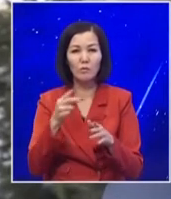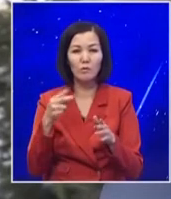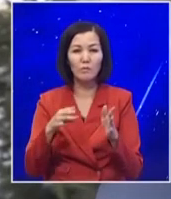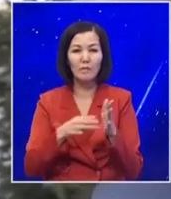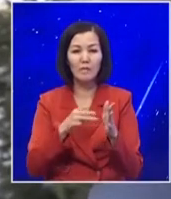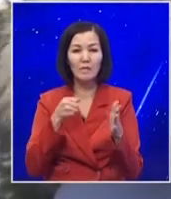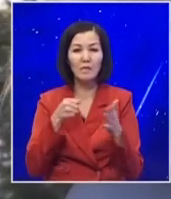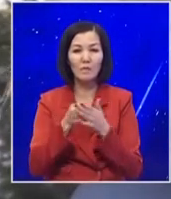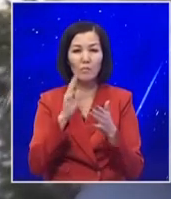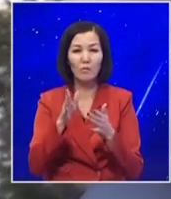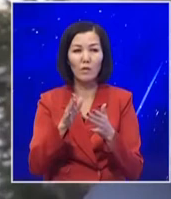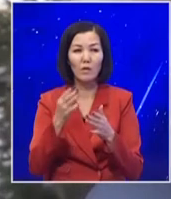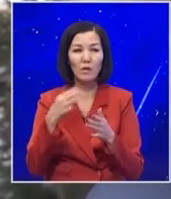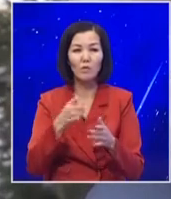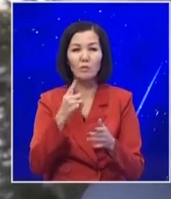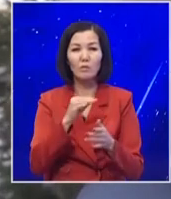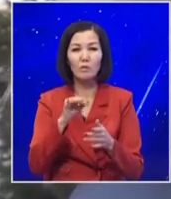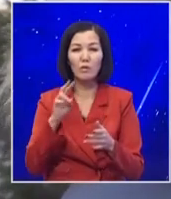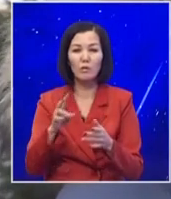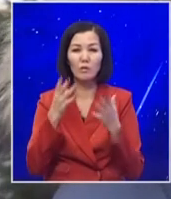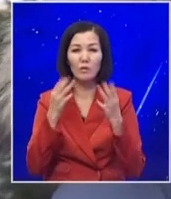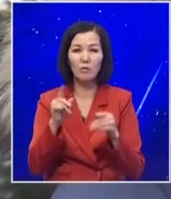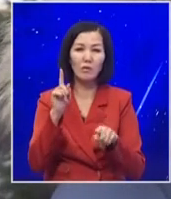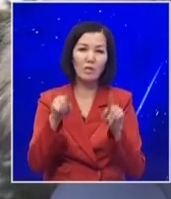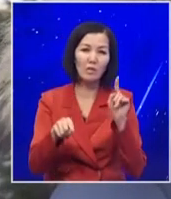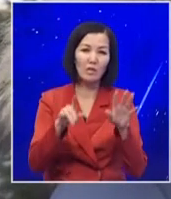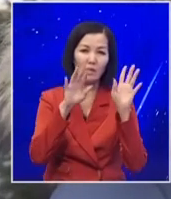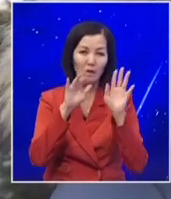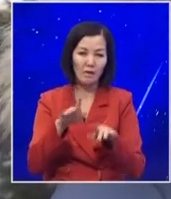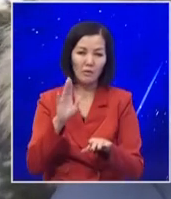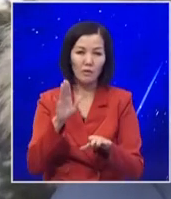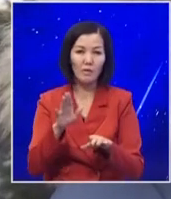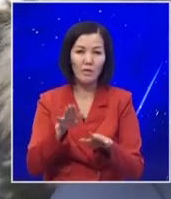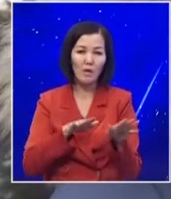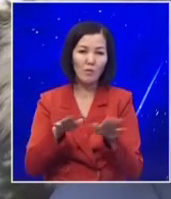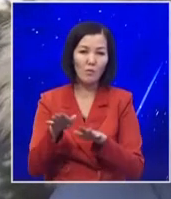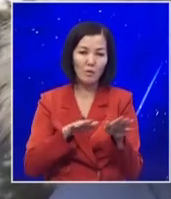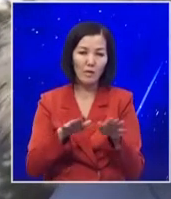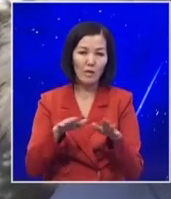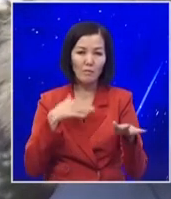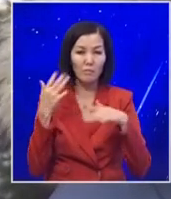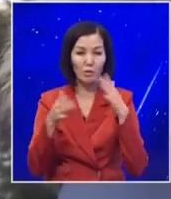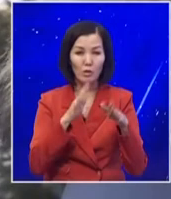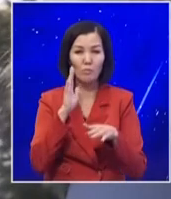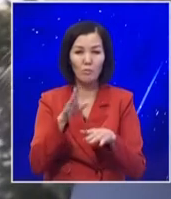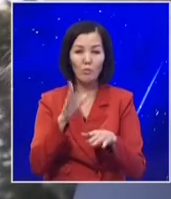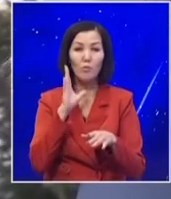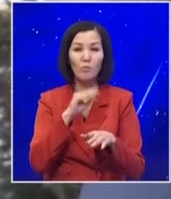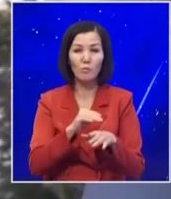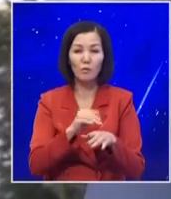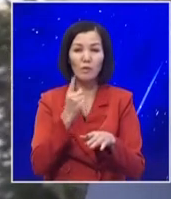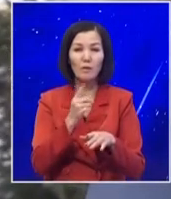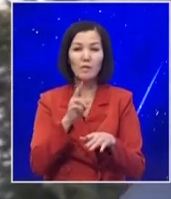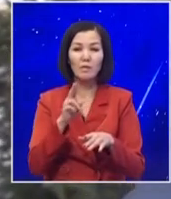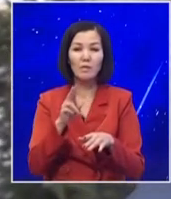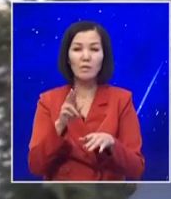градусқа дейін жетеді. 31-ші желтоқсанда кей жерлерде қар жауып, көктайғақ, бұрқасын жел соғады. 1-ші қаңтар